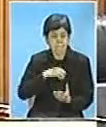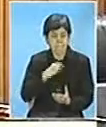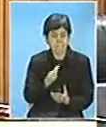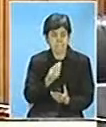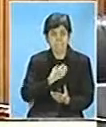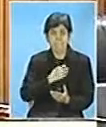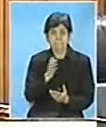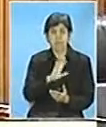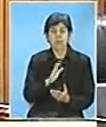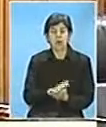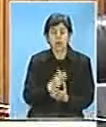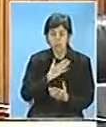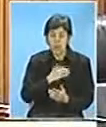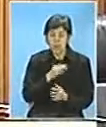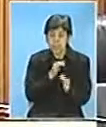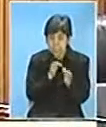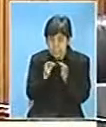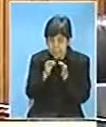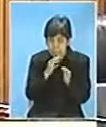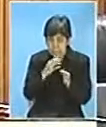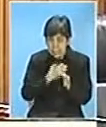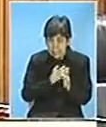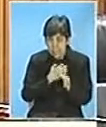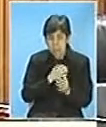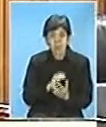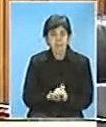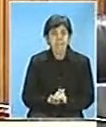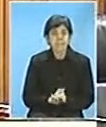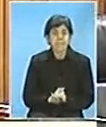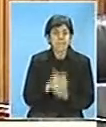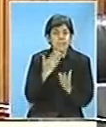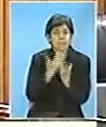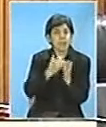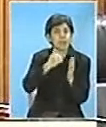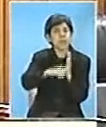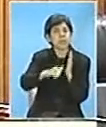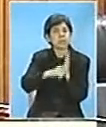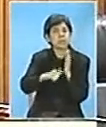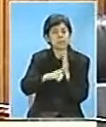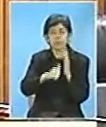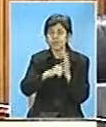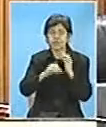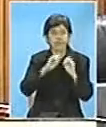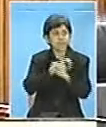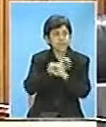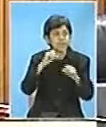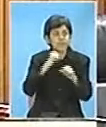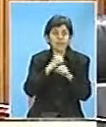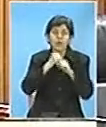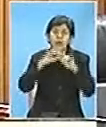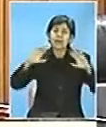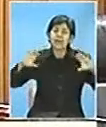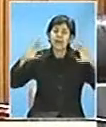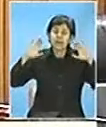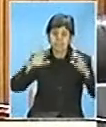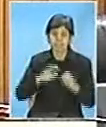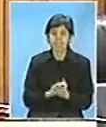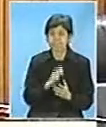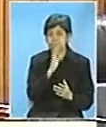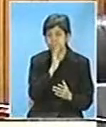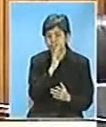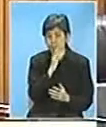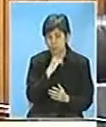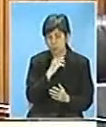ที่ประชุมนิดนึงก็คือว่าในส่วนของเรื่องภาษีสรรพสามิตที่ไม่ได้เก็บนะครับในส่วนของรัฐบาลเนี่ยถ้า